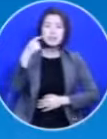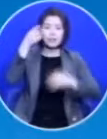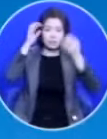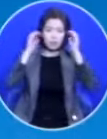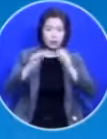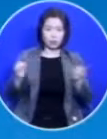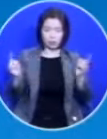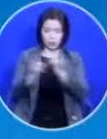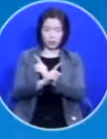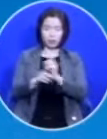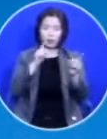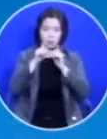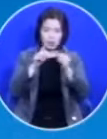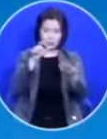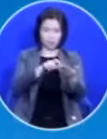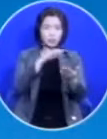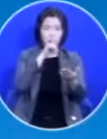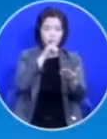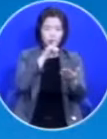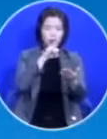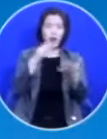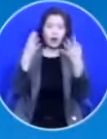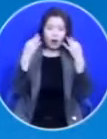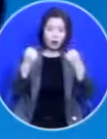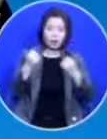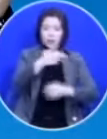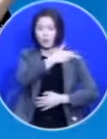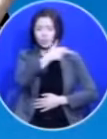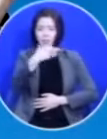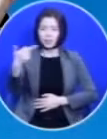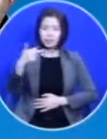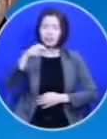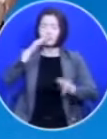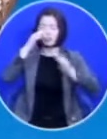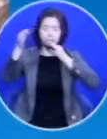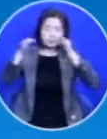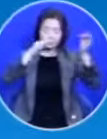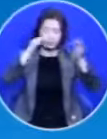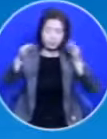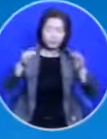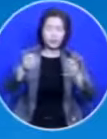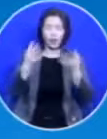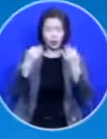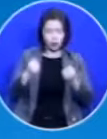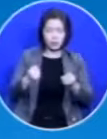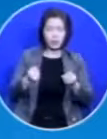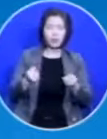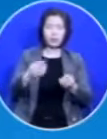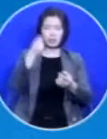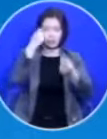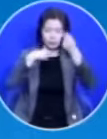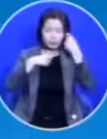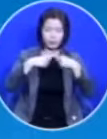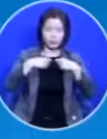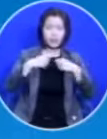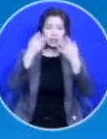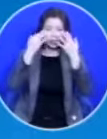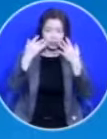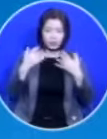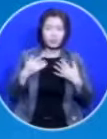말씀하셨잖아요 얼마나 큰 소리로 부르짖으며 얼마나 많은 눈물을